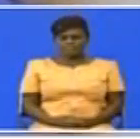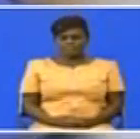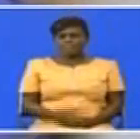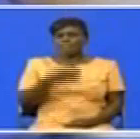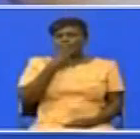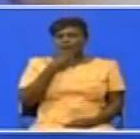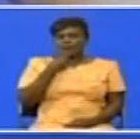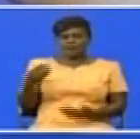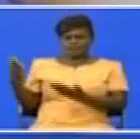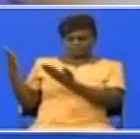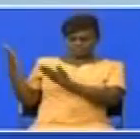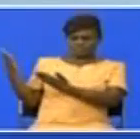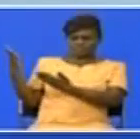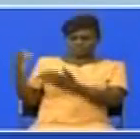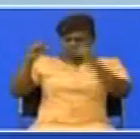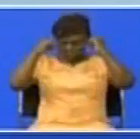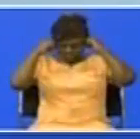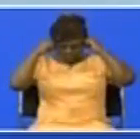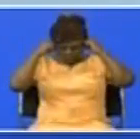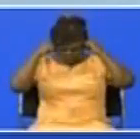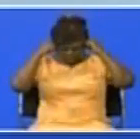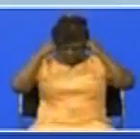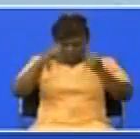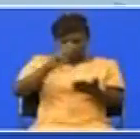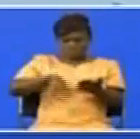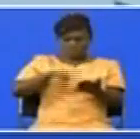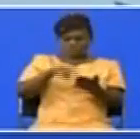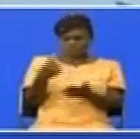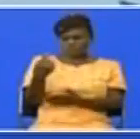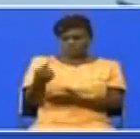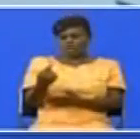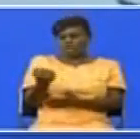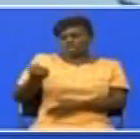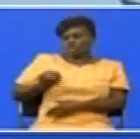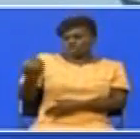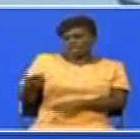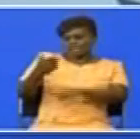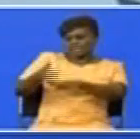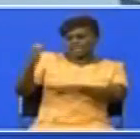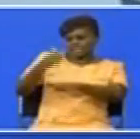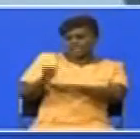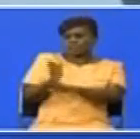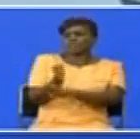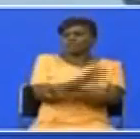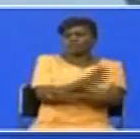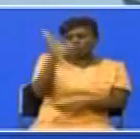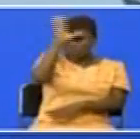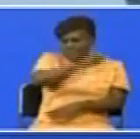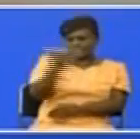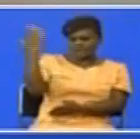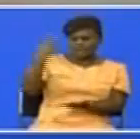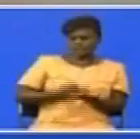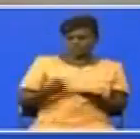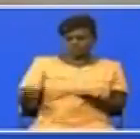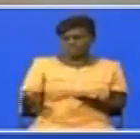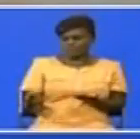George Awor Gache anasoma ujumbe mfupi ambao binti alimtumia mama yake muda mfupi kabla ya kutoweka Ijumaa wiki jana.